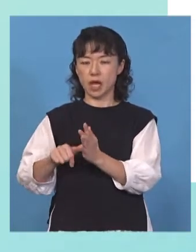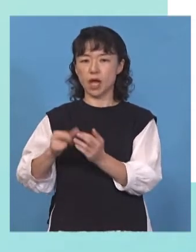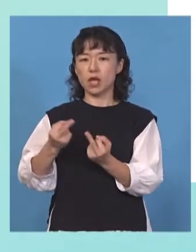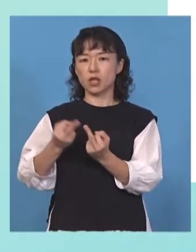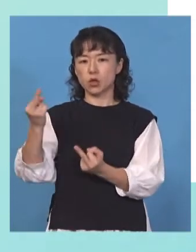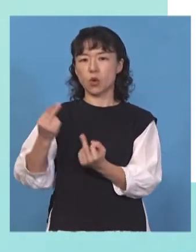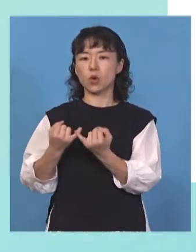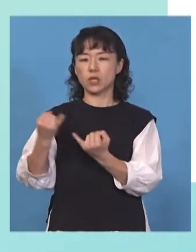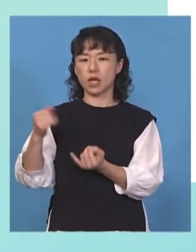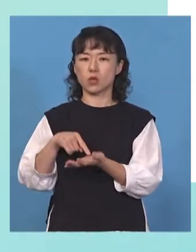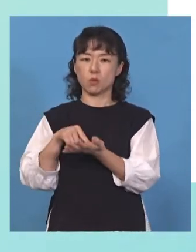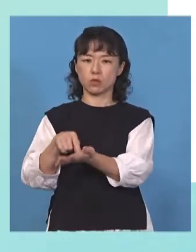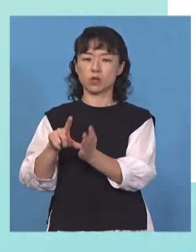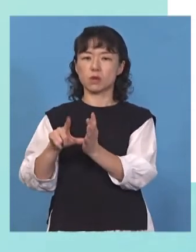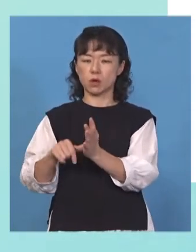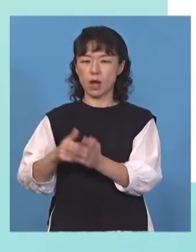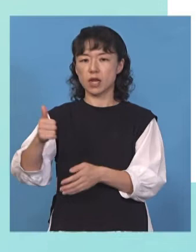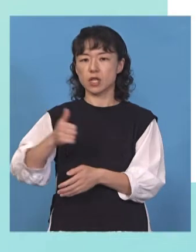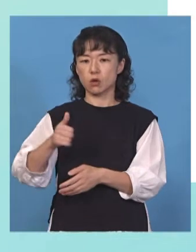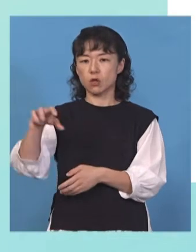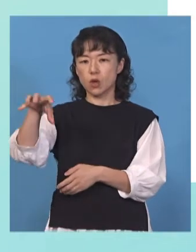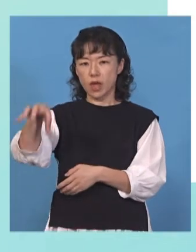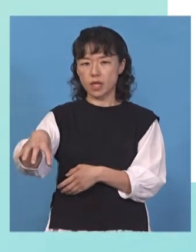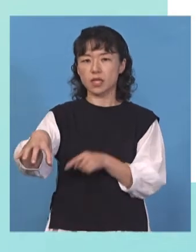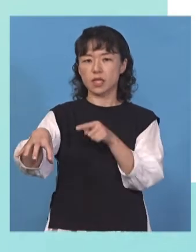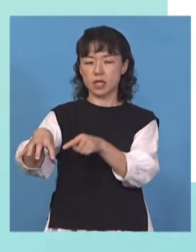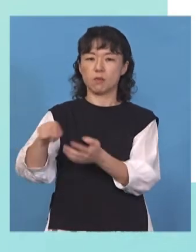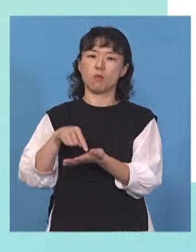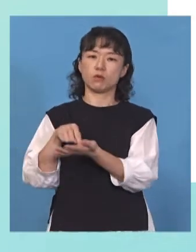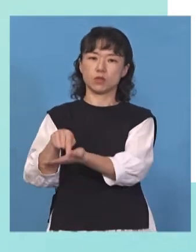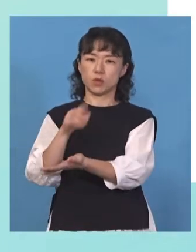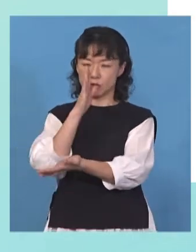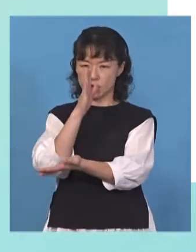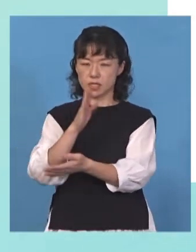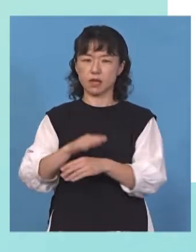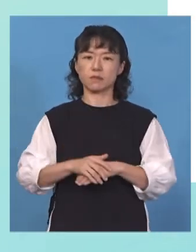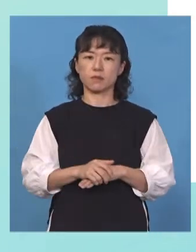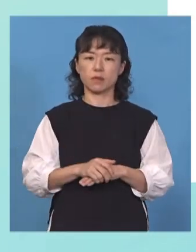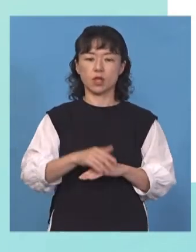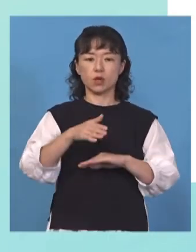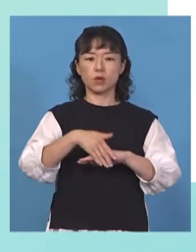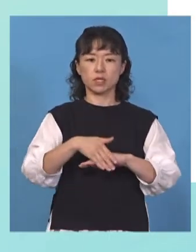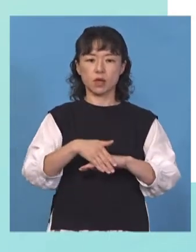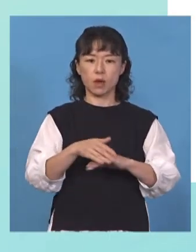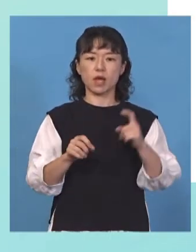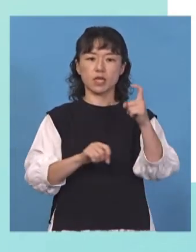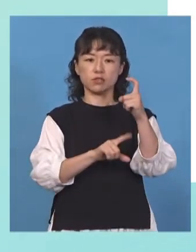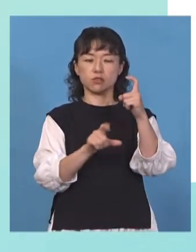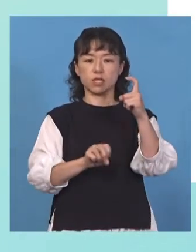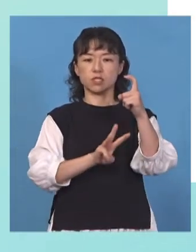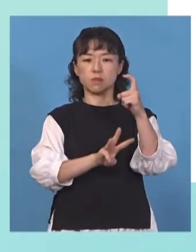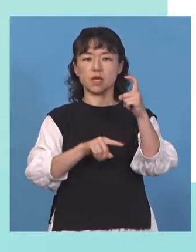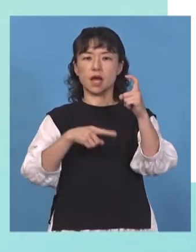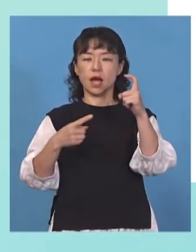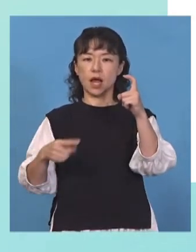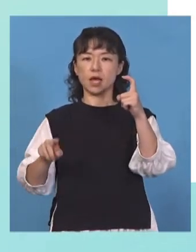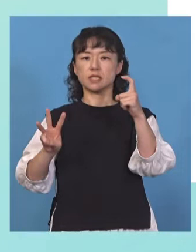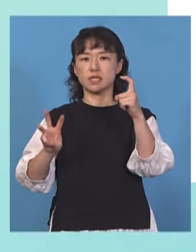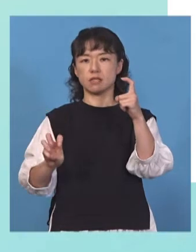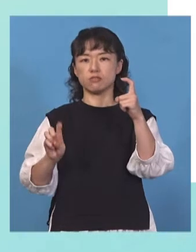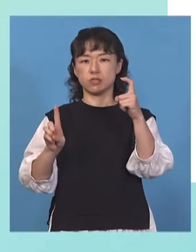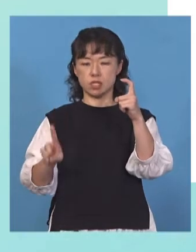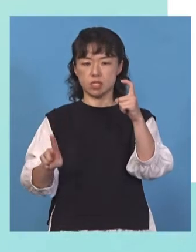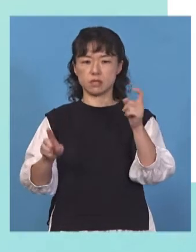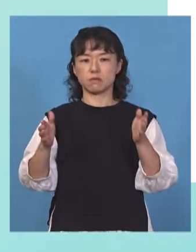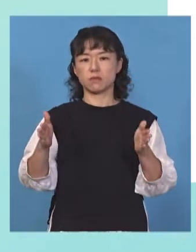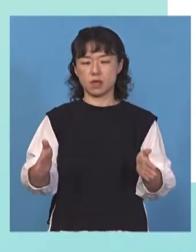弟の新規申し込みは、利用されている園に直接申し込んでください。受付期間は10月3日月曜日から31日